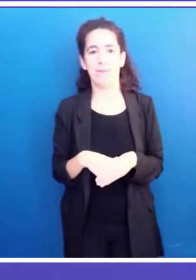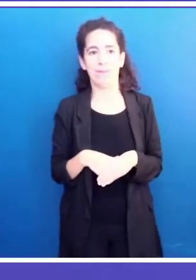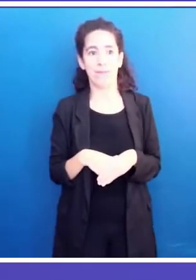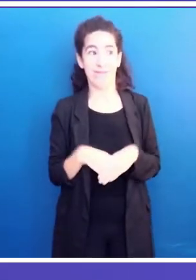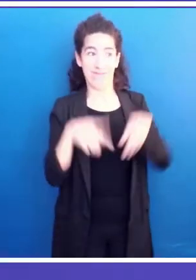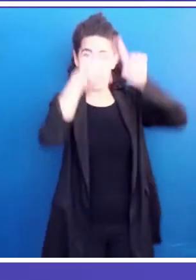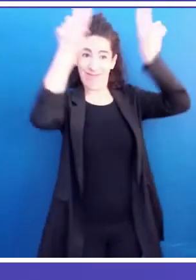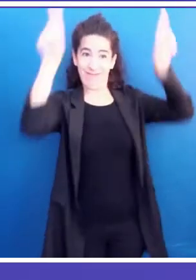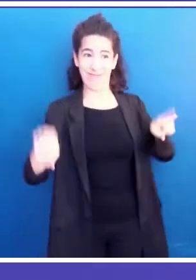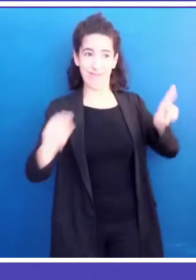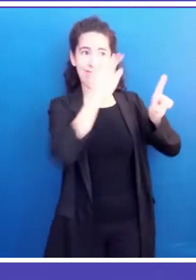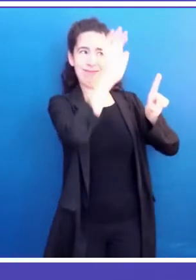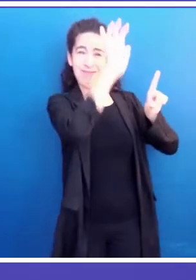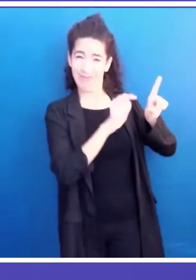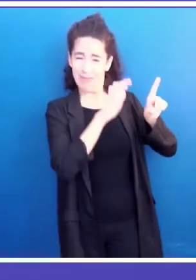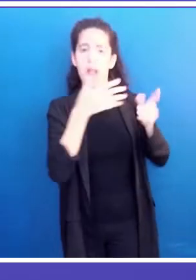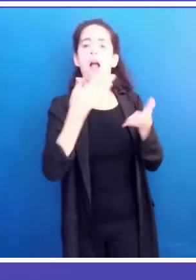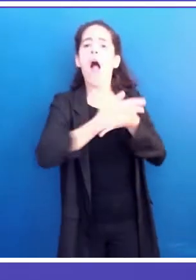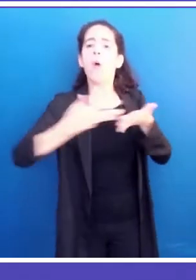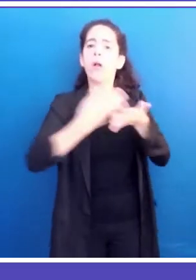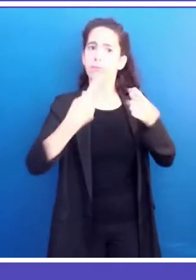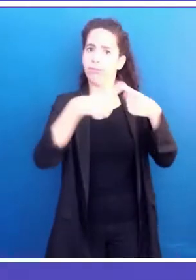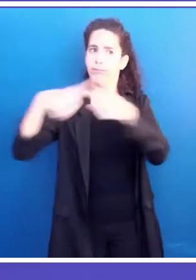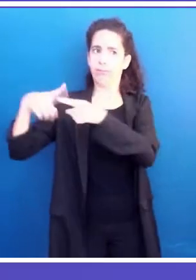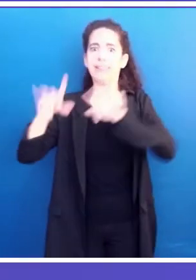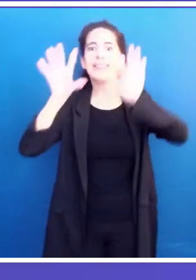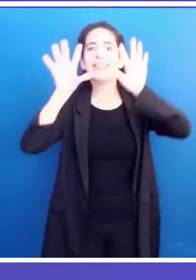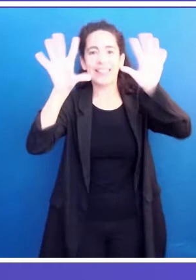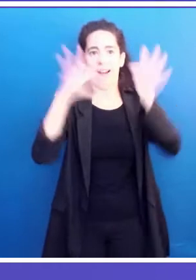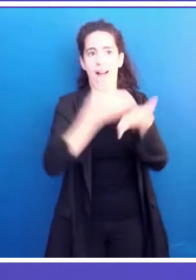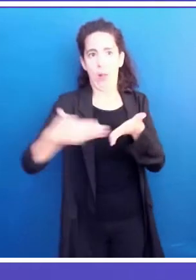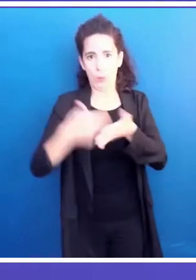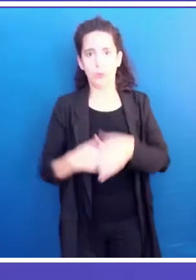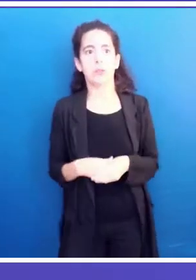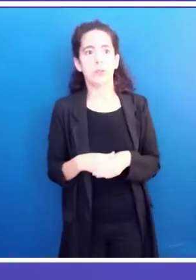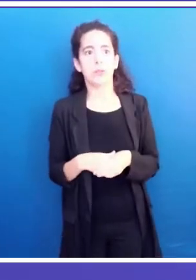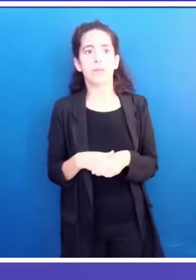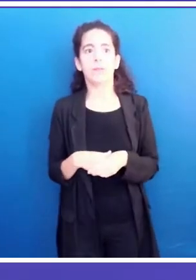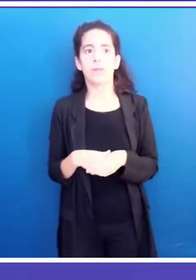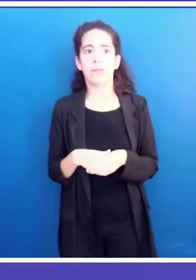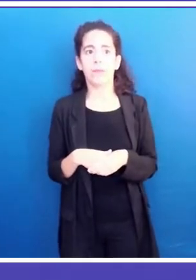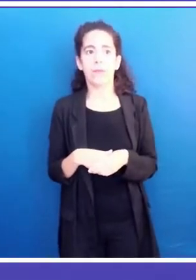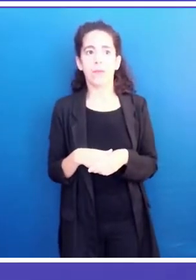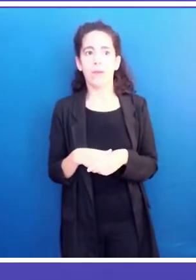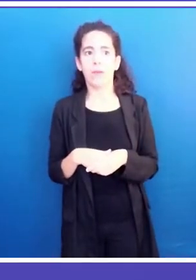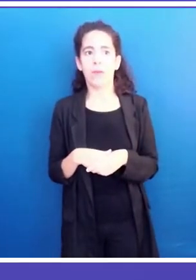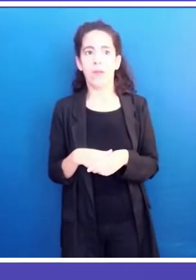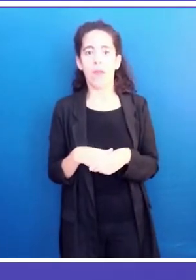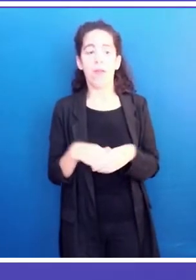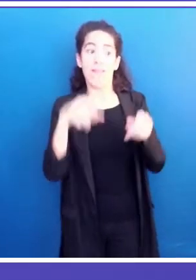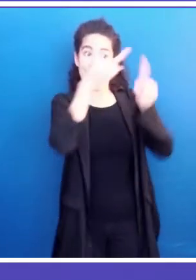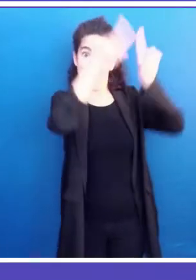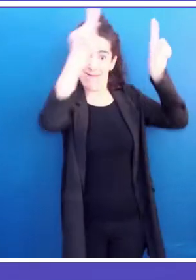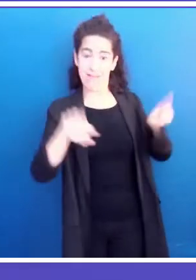به، وذلك كان متوفرا ب10 لغات مختلفة، تم تنزيله لأكثر من 10,000 مرة